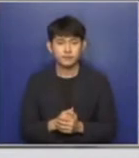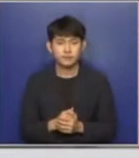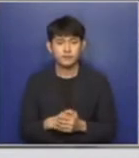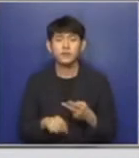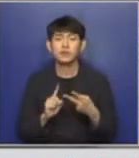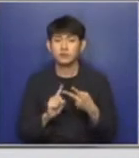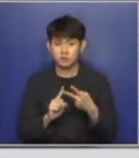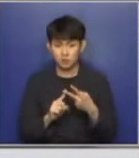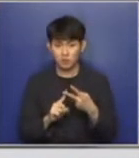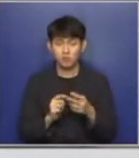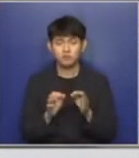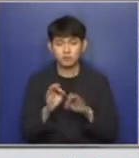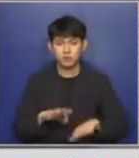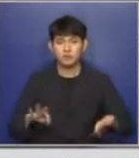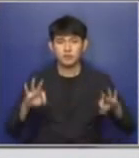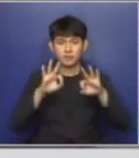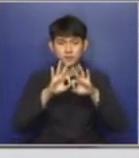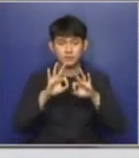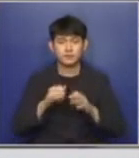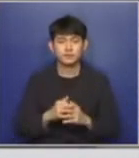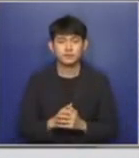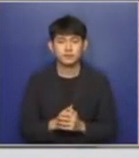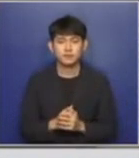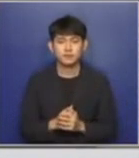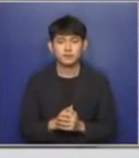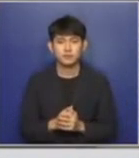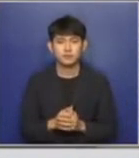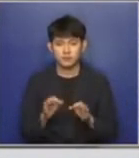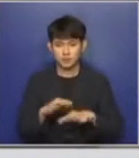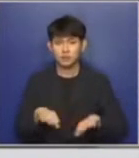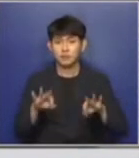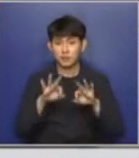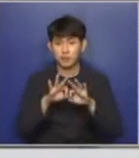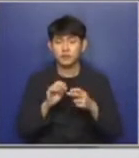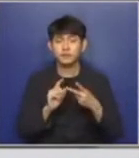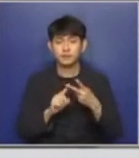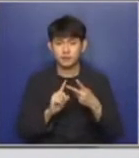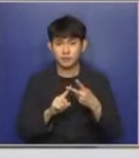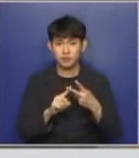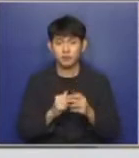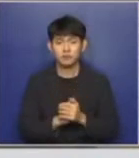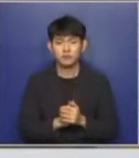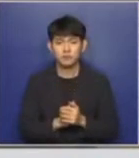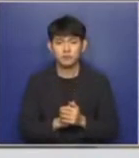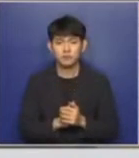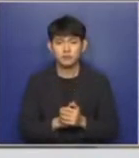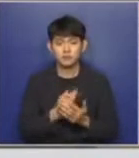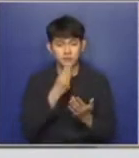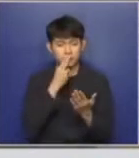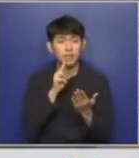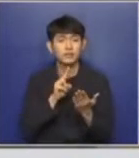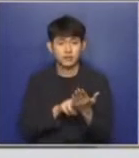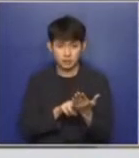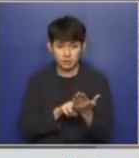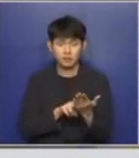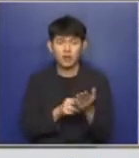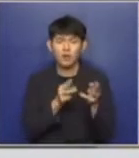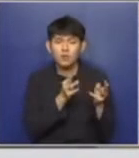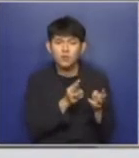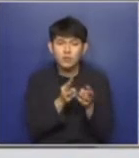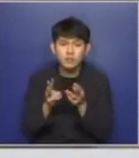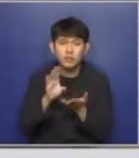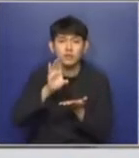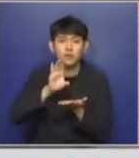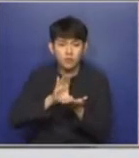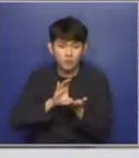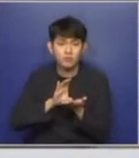2นะครับเรื่องสำคัญเรื่องที่2นะครับผมมาดูหนังสือวิธีงบประมาณ